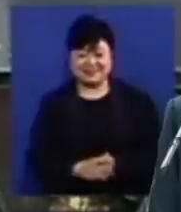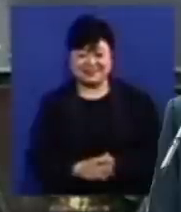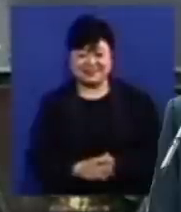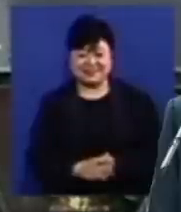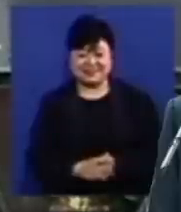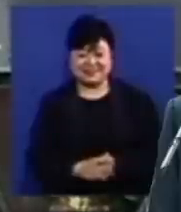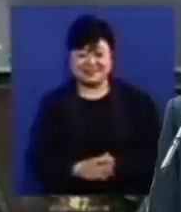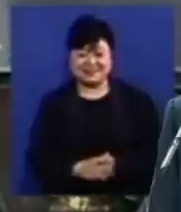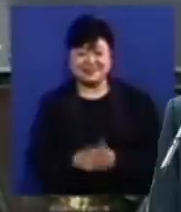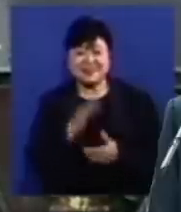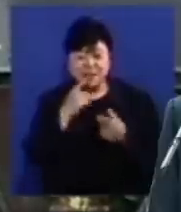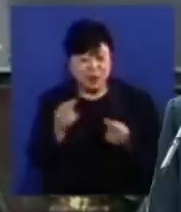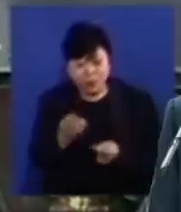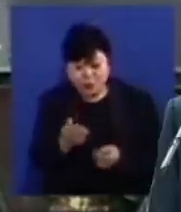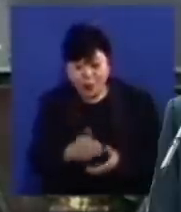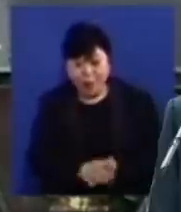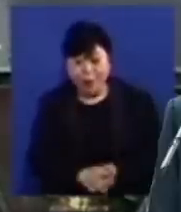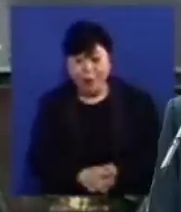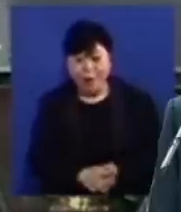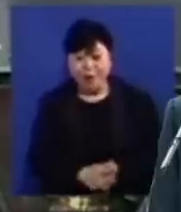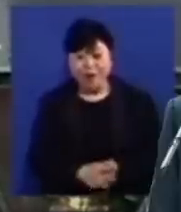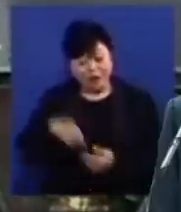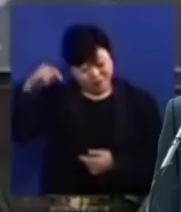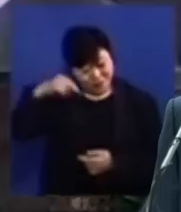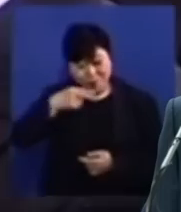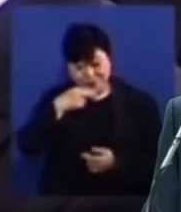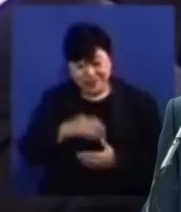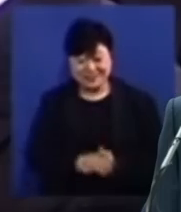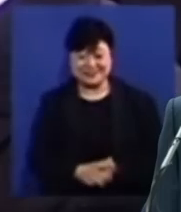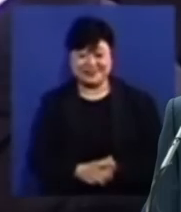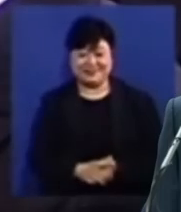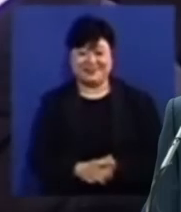별로 아멘 안 나온 거 보니까